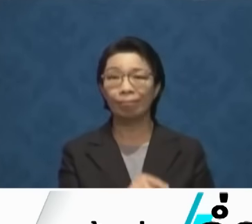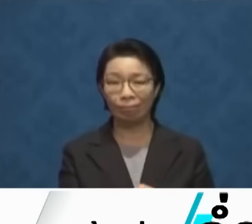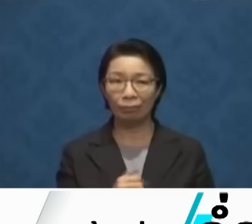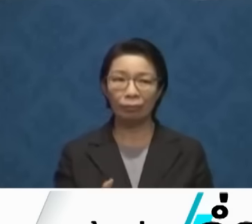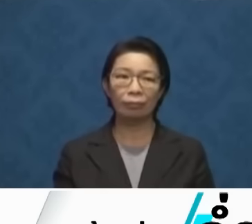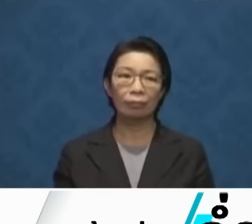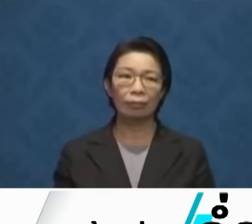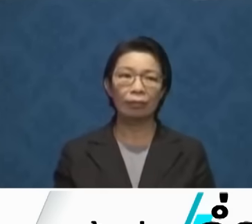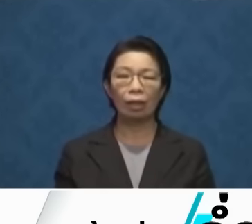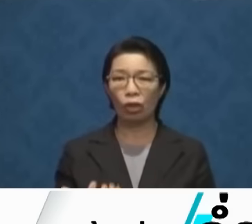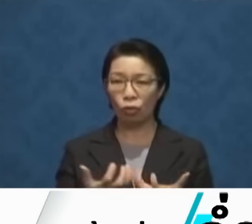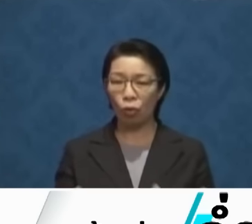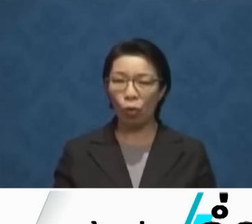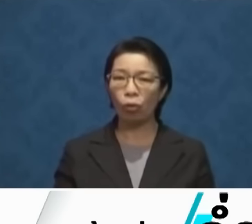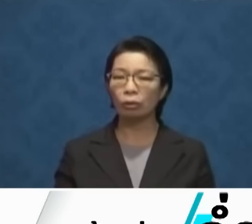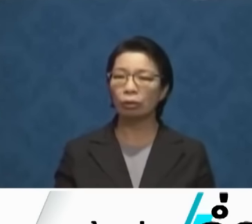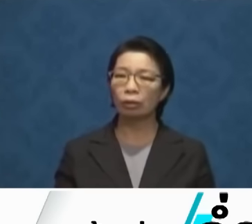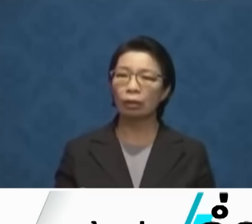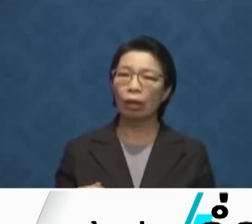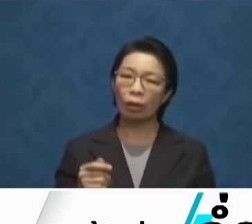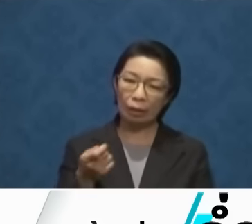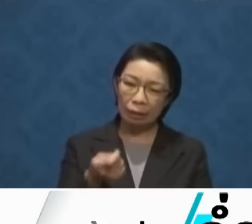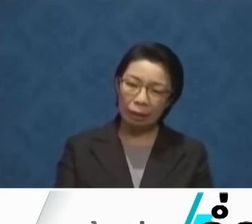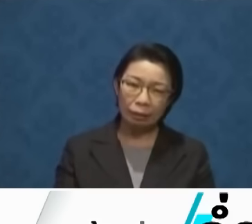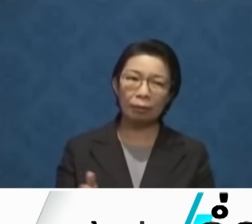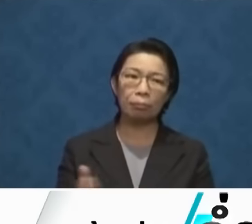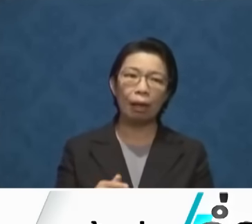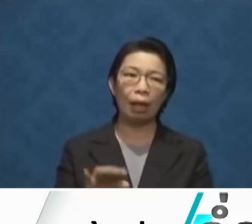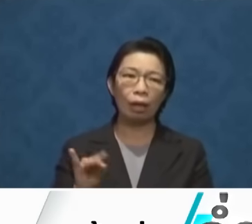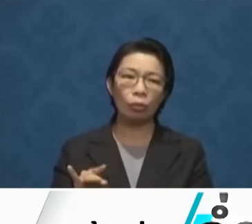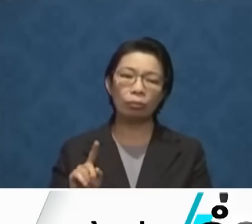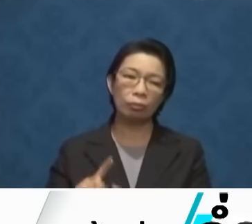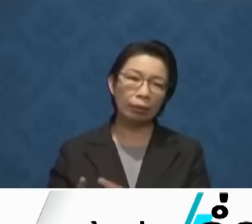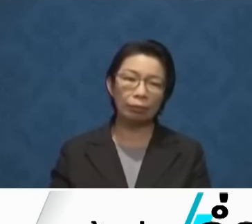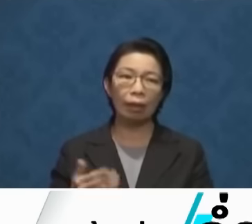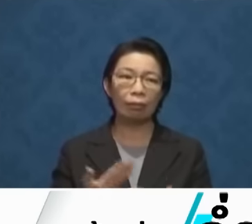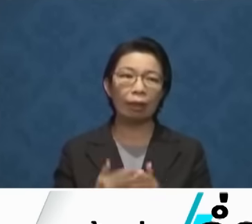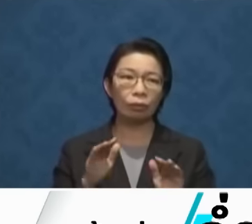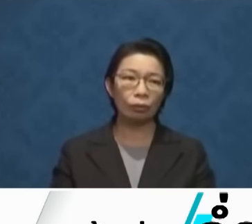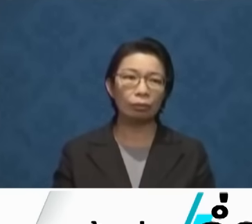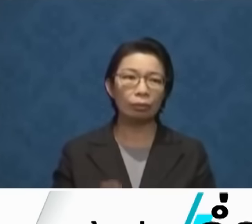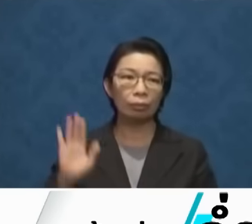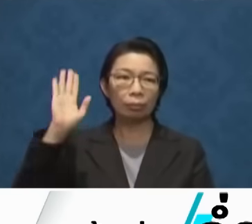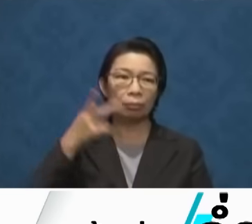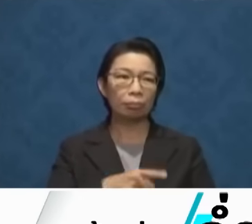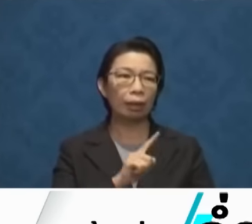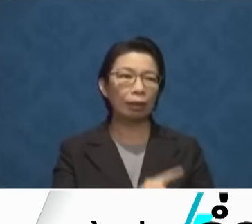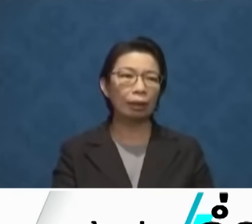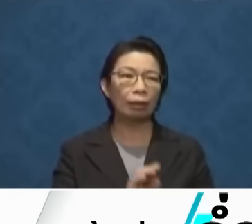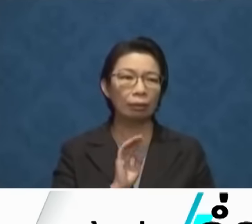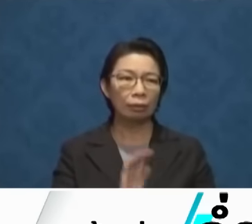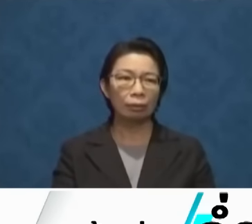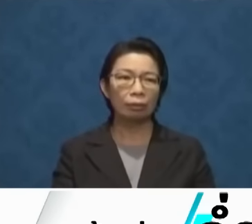องสินค้าเกษตรตกต่ำก็เป็นเรื่องสำคัญเมื่อวานนี ้เดี๋ยวให้ผู้เสนอญัตติได้เสนอทั้งหมด เพื่อนเพื่อนสมาชิกได้ให้ความสำ